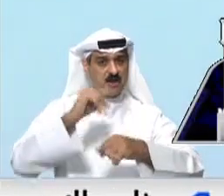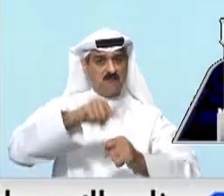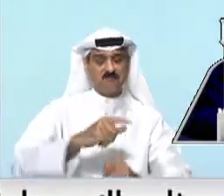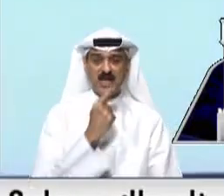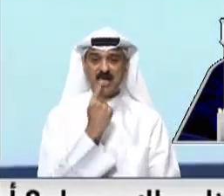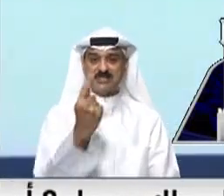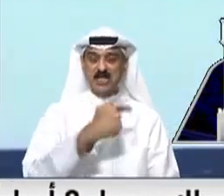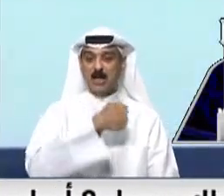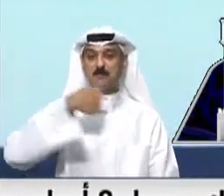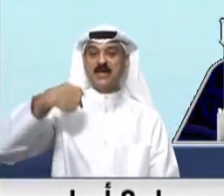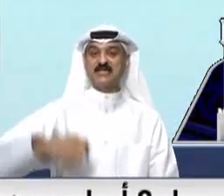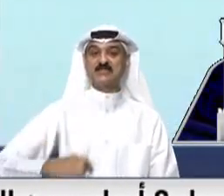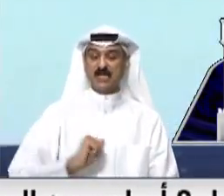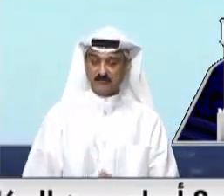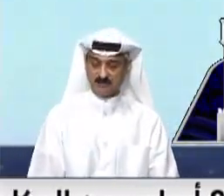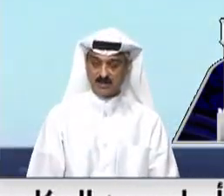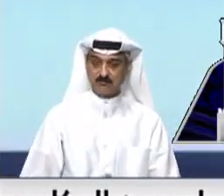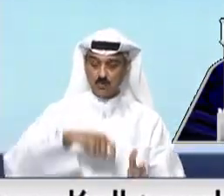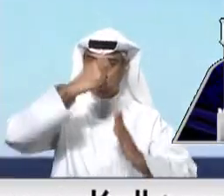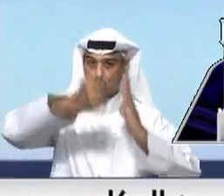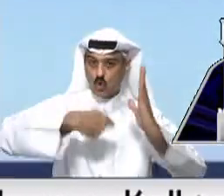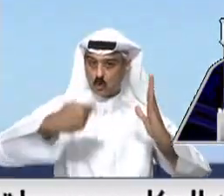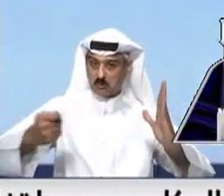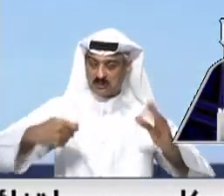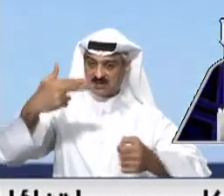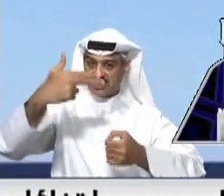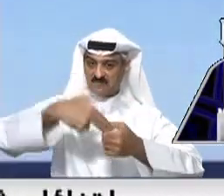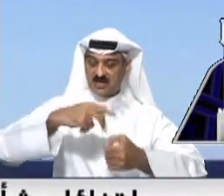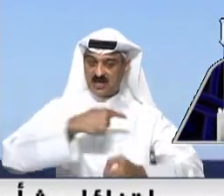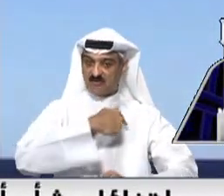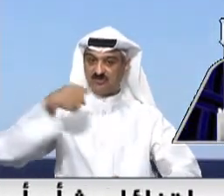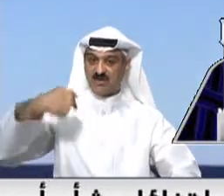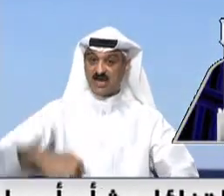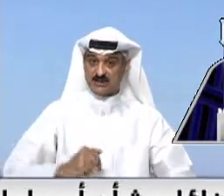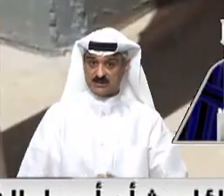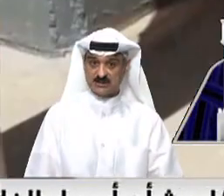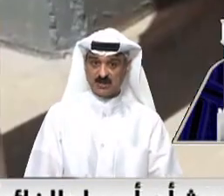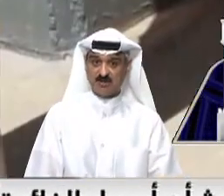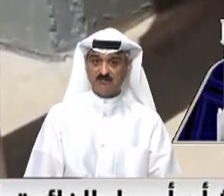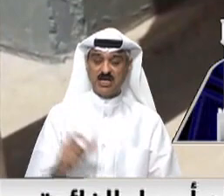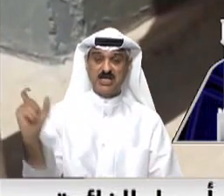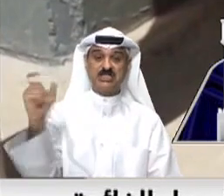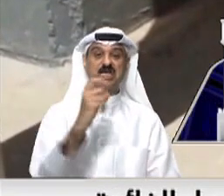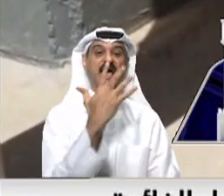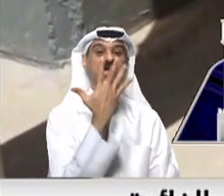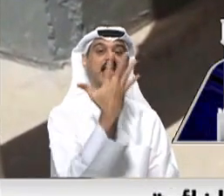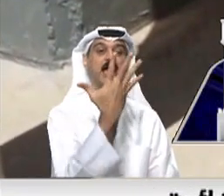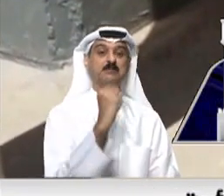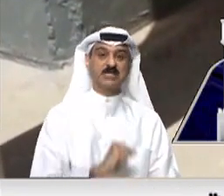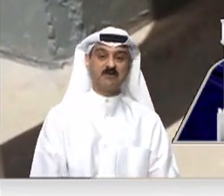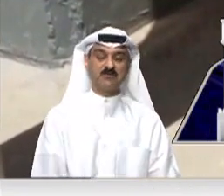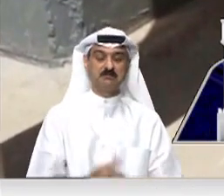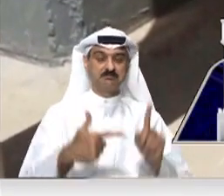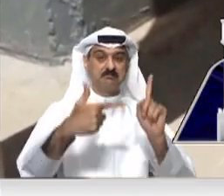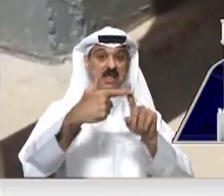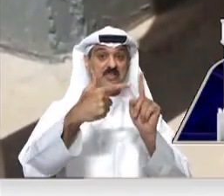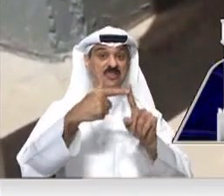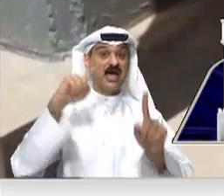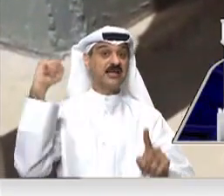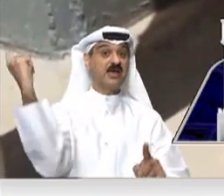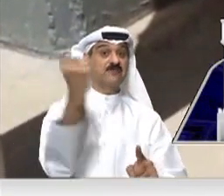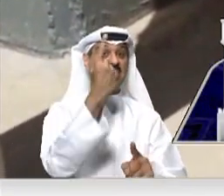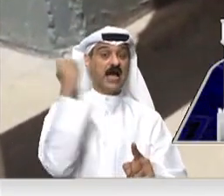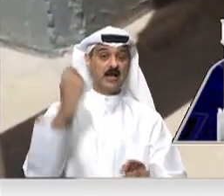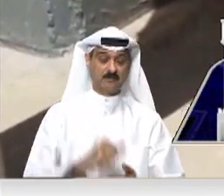الطلب من الصين وارتفاع انتاج مصاف النفط في الصين في مايو في ثاني اعلى مستوياته الاجماليه على الاطلاق